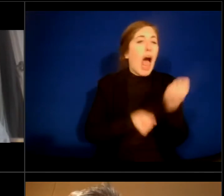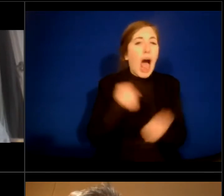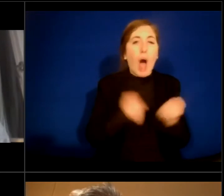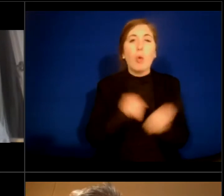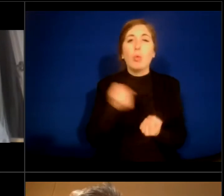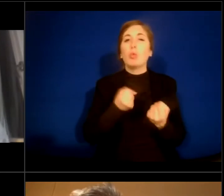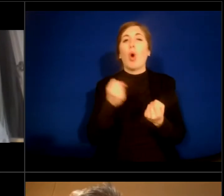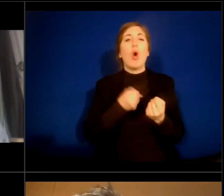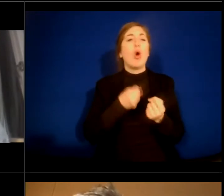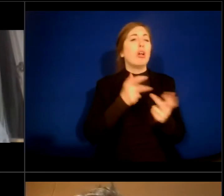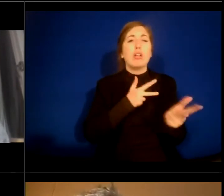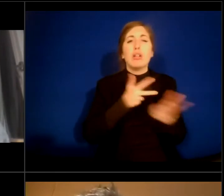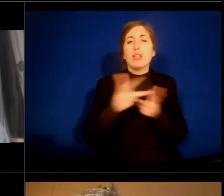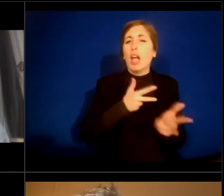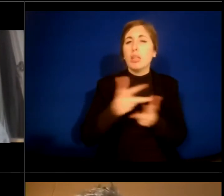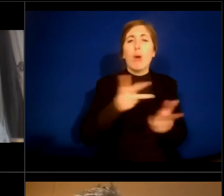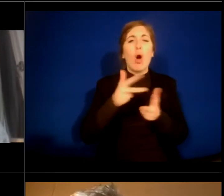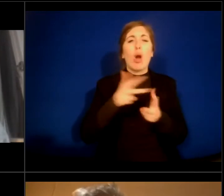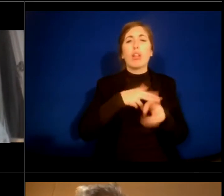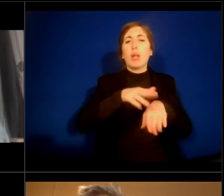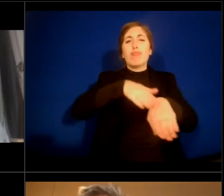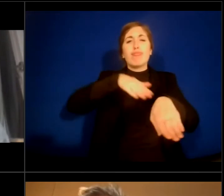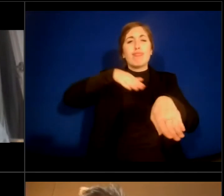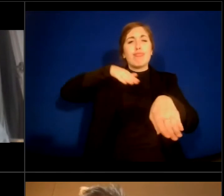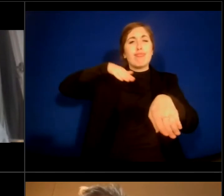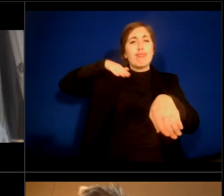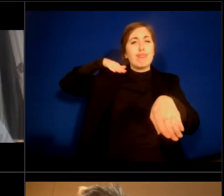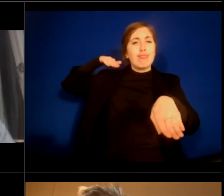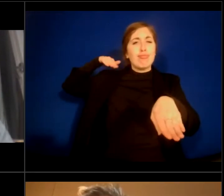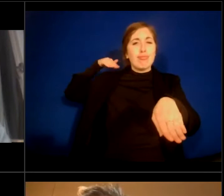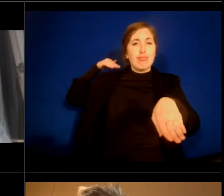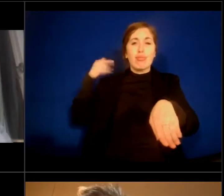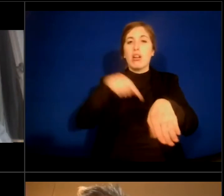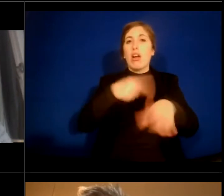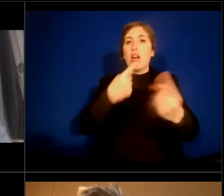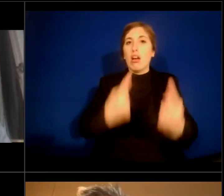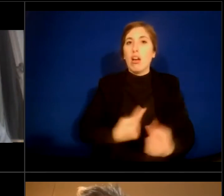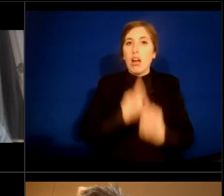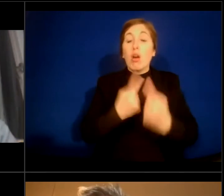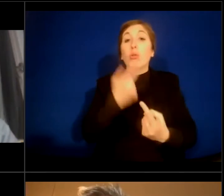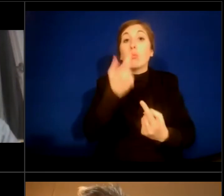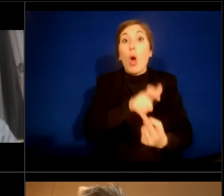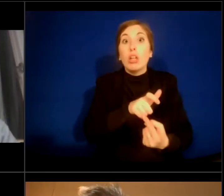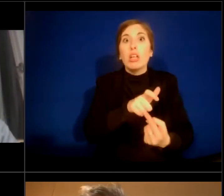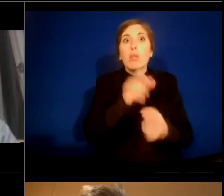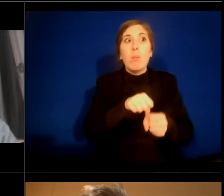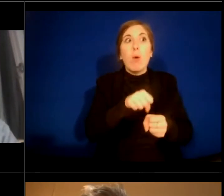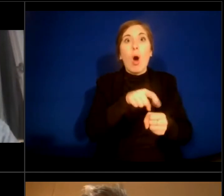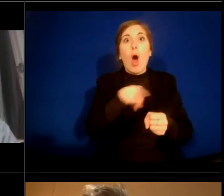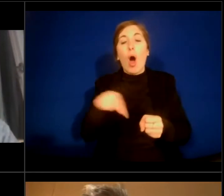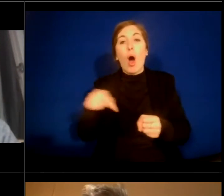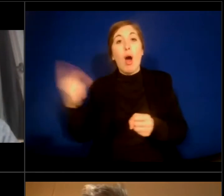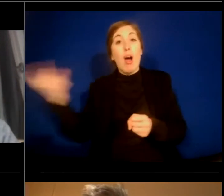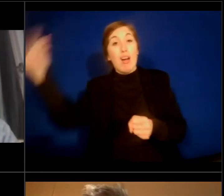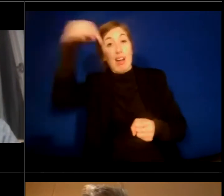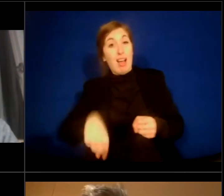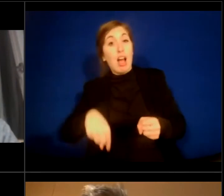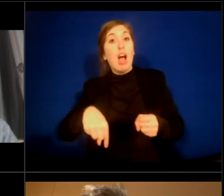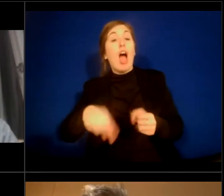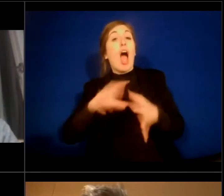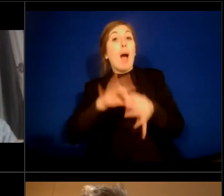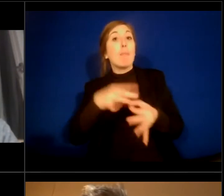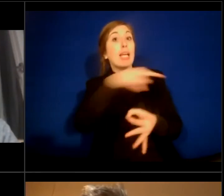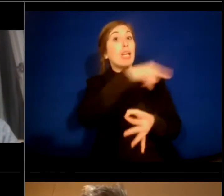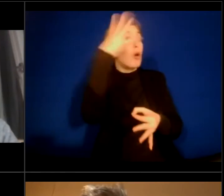in linea, in attesa, fatti di conoscenti, di parenti, di amici moldavi che sono in